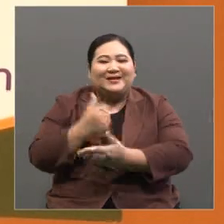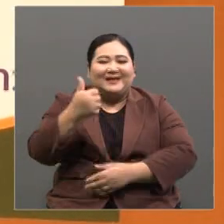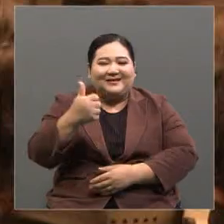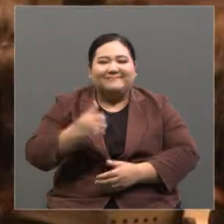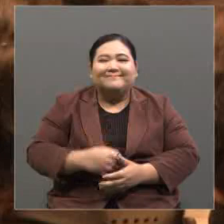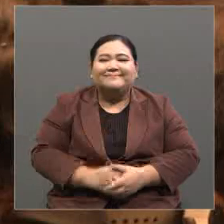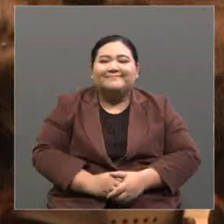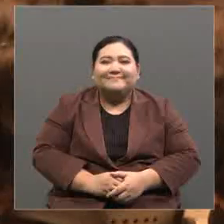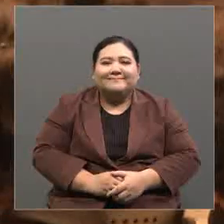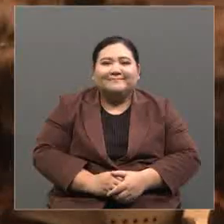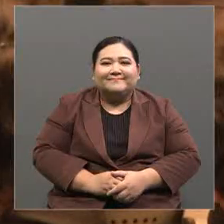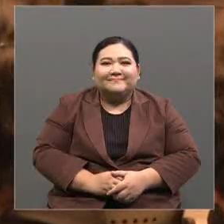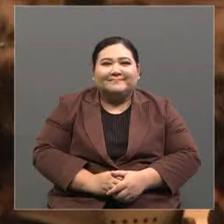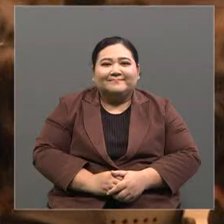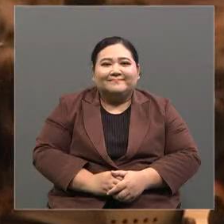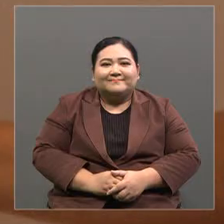ต้น